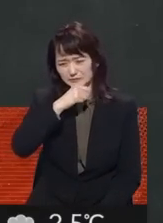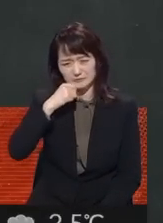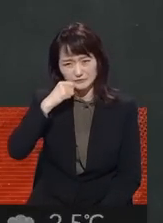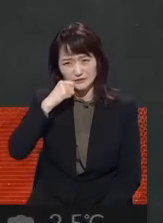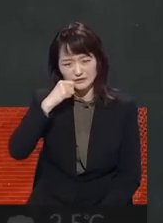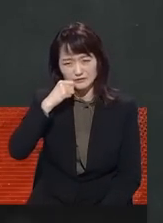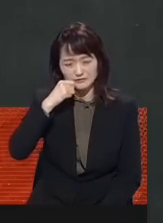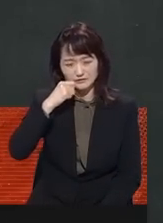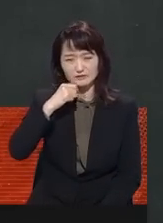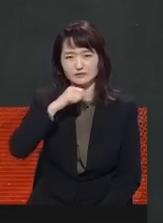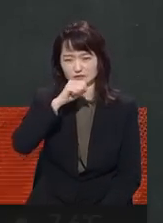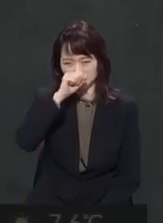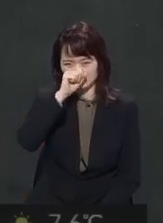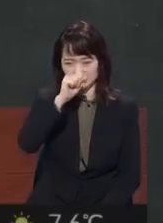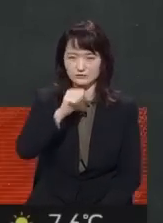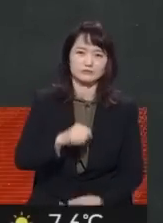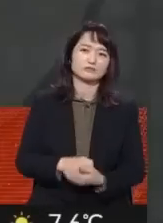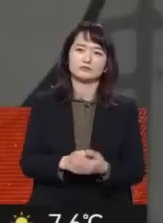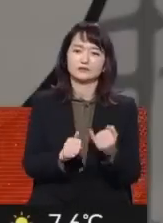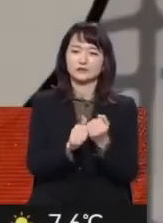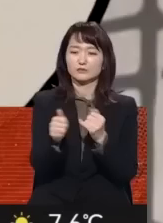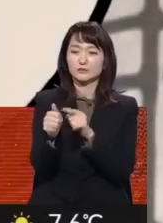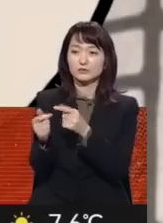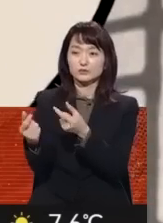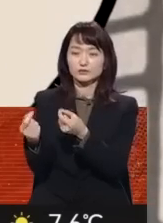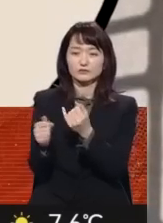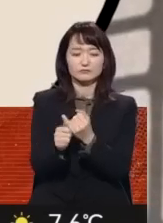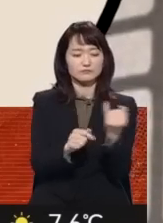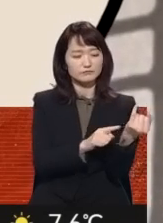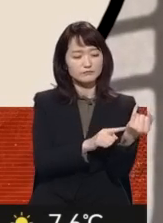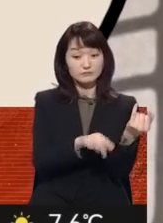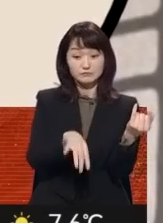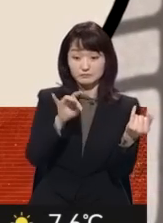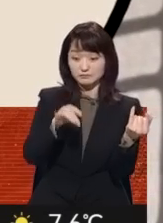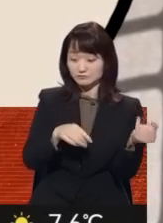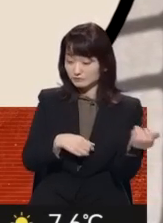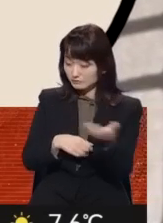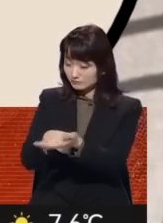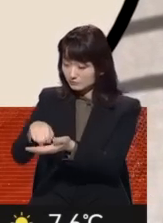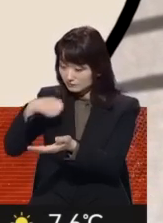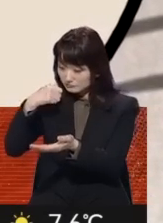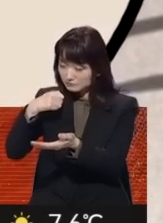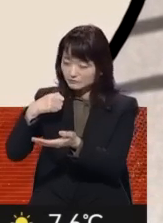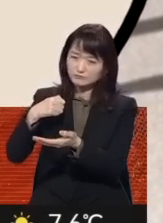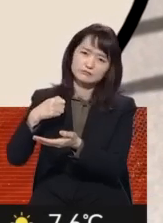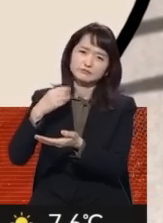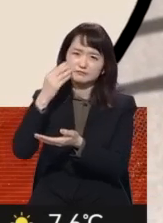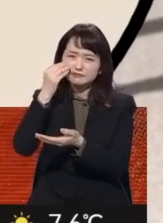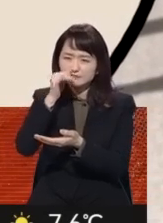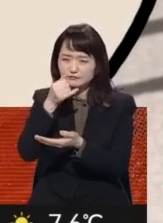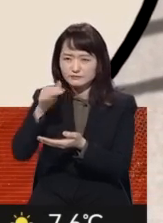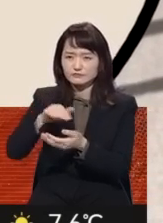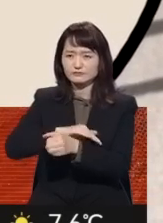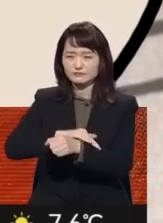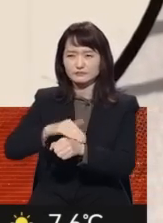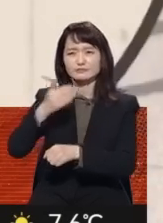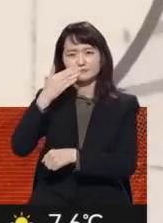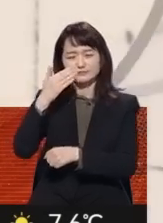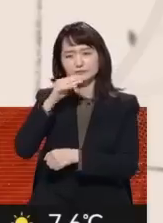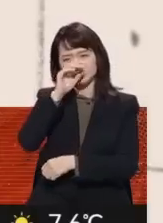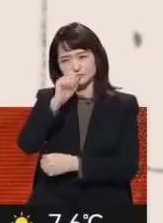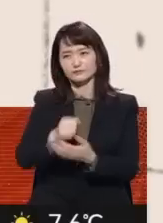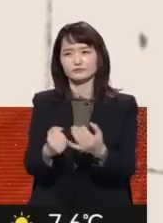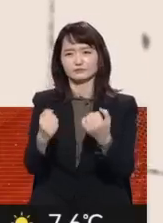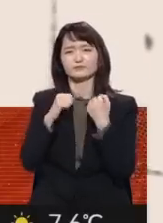남성도 마찬가지였는데이 안에 입장은 처음에는 맛이 좀 없을 순 있지만 익숙해지면 다 괜찮 그리고 건강에 좋은거다